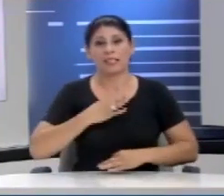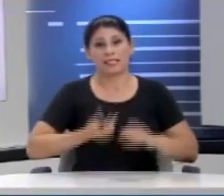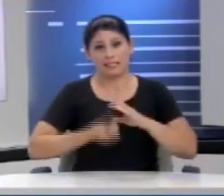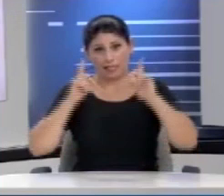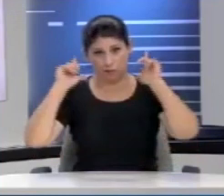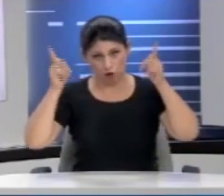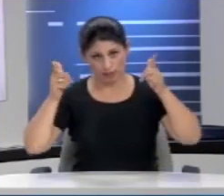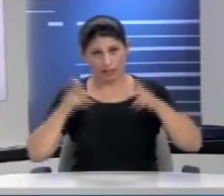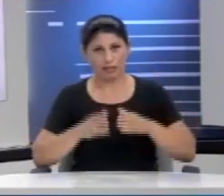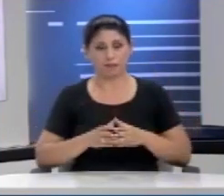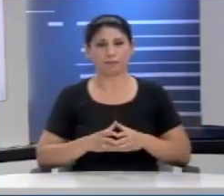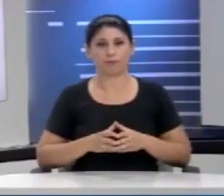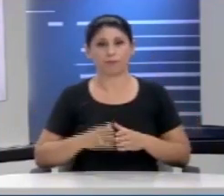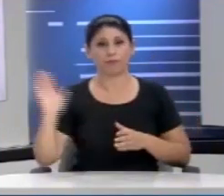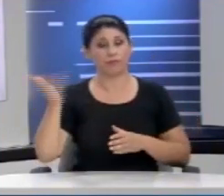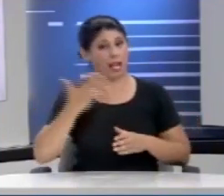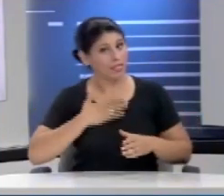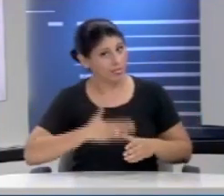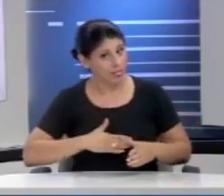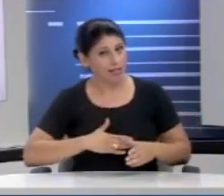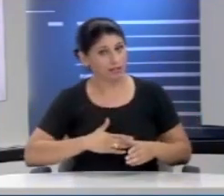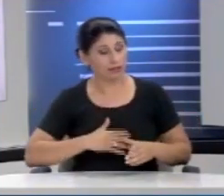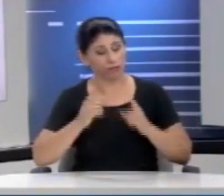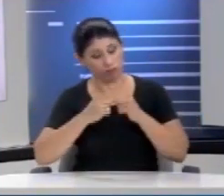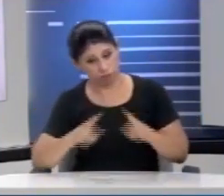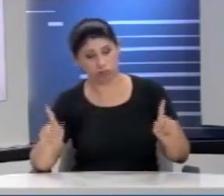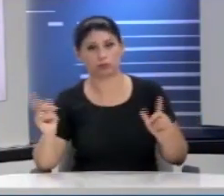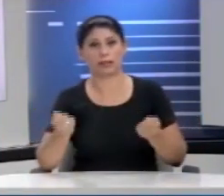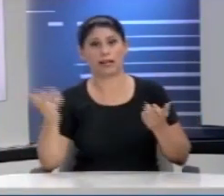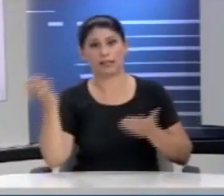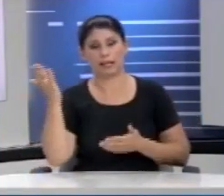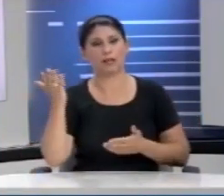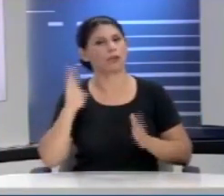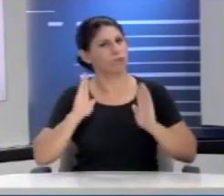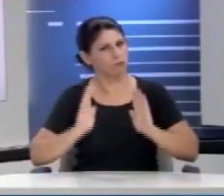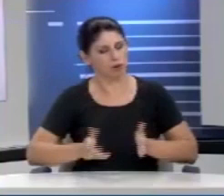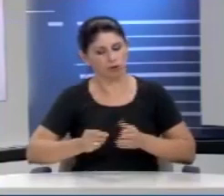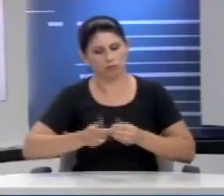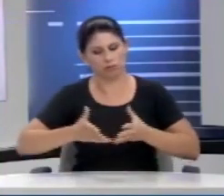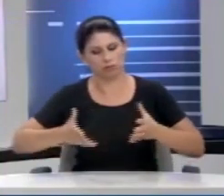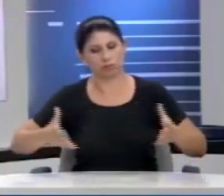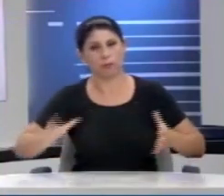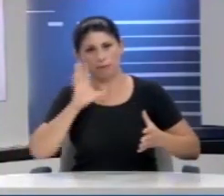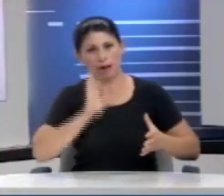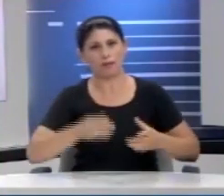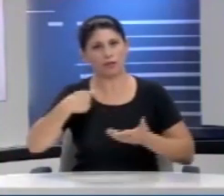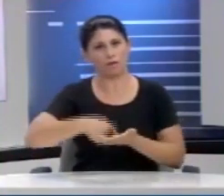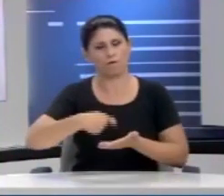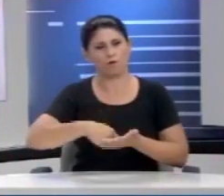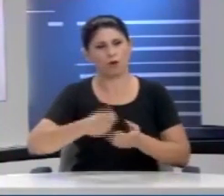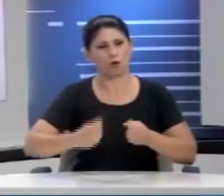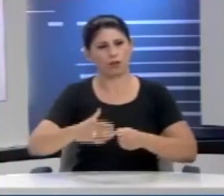Νέας Δημοκρατίας, εάν θέλατε να πρωτοτυπήσετε, θα μπορούσατε να διευρύνετε πραγματικά τη